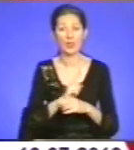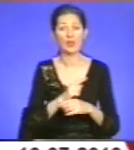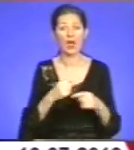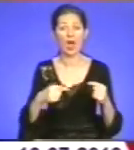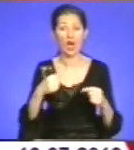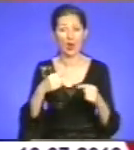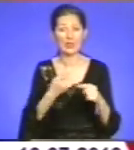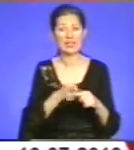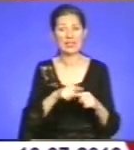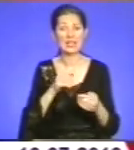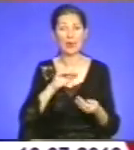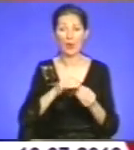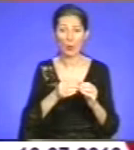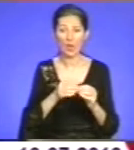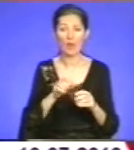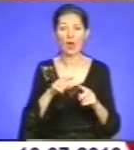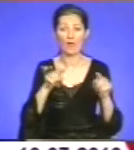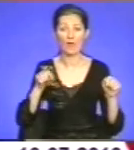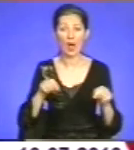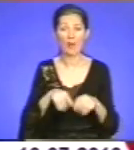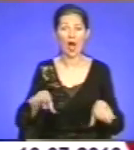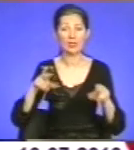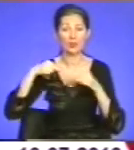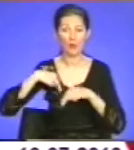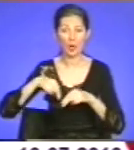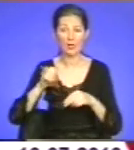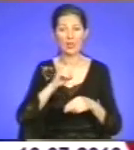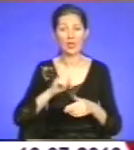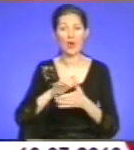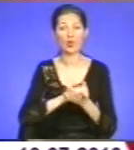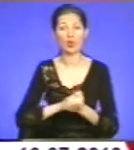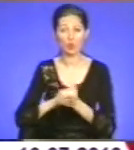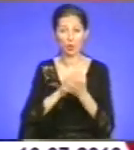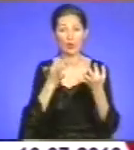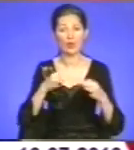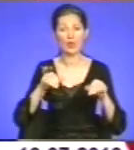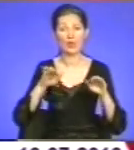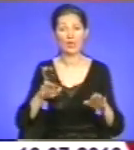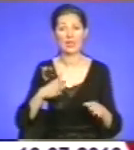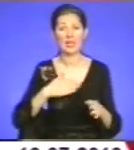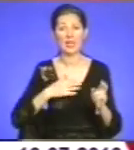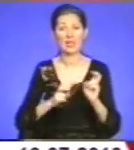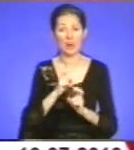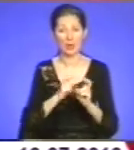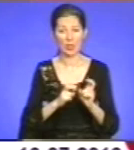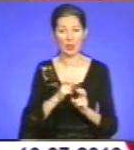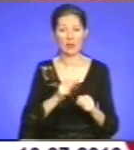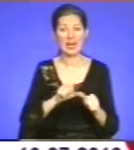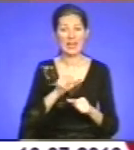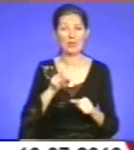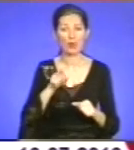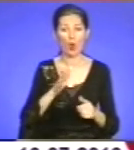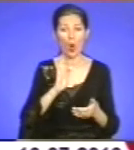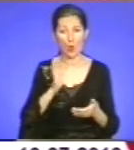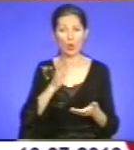цієї проблеми в рамках співпраці з Європейським Союзом дозволить її вирішити. Наші підприємства, крім того, що будуть мати